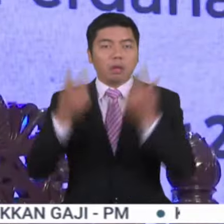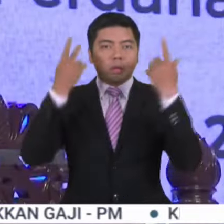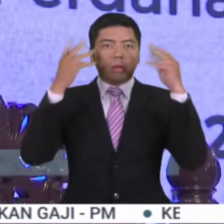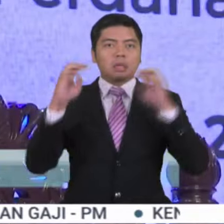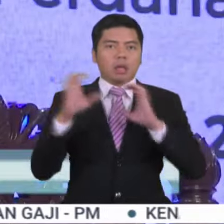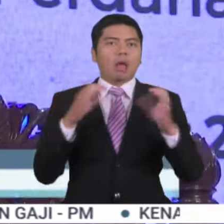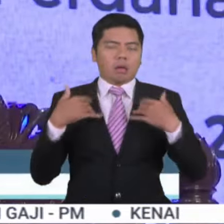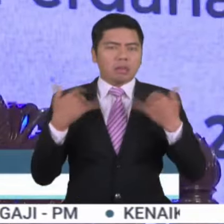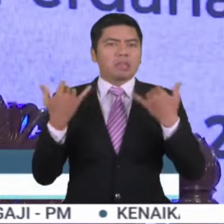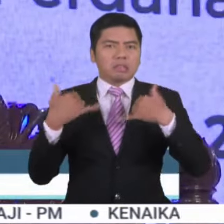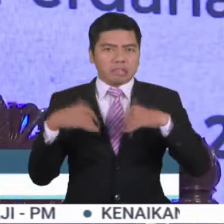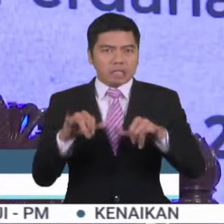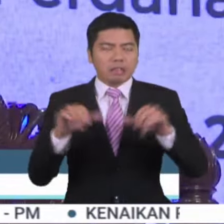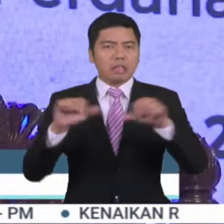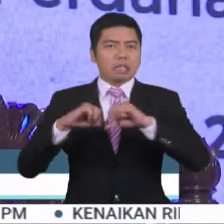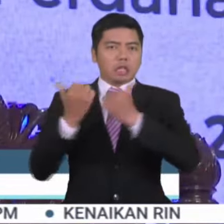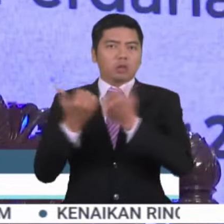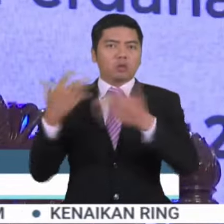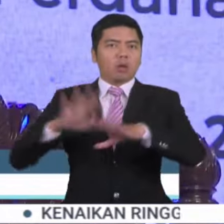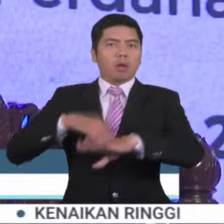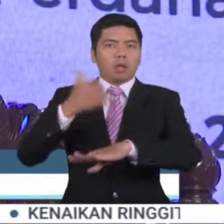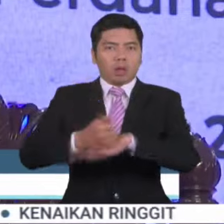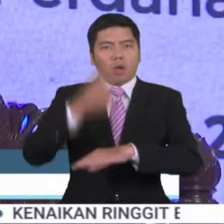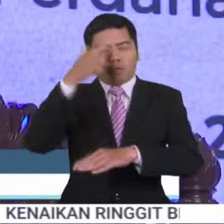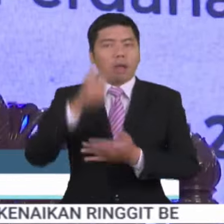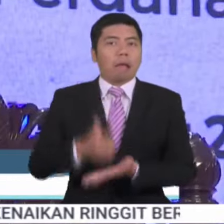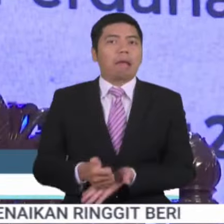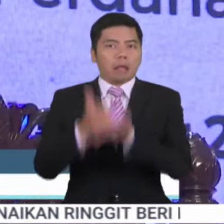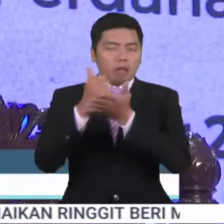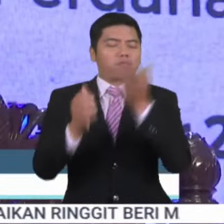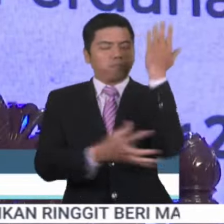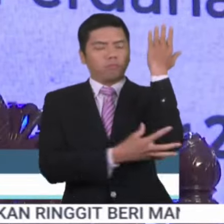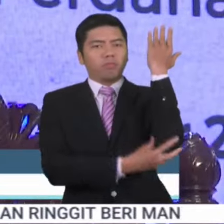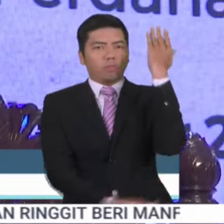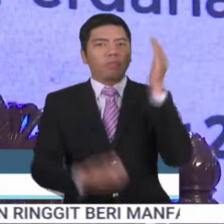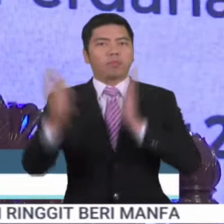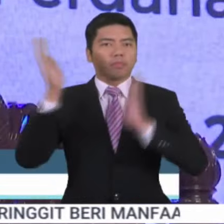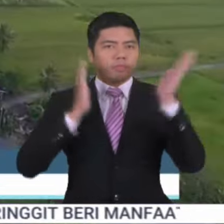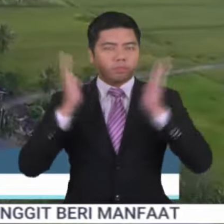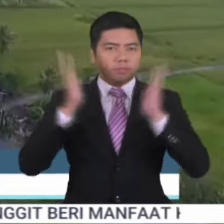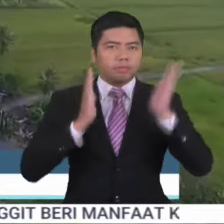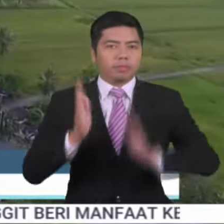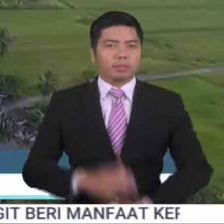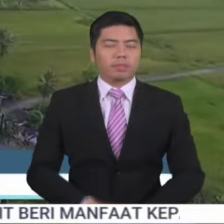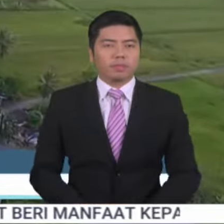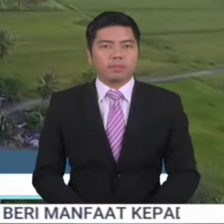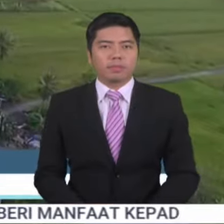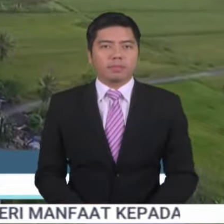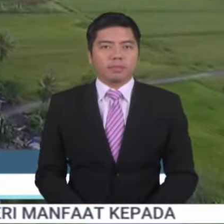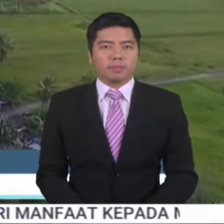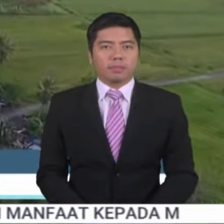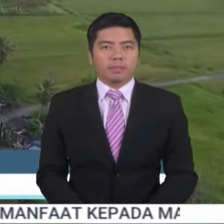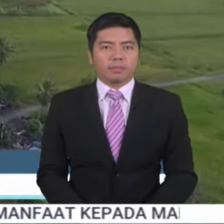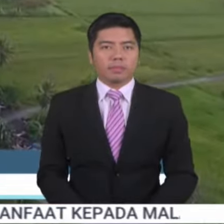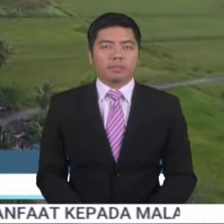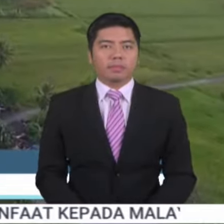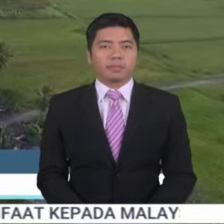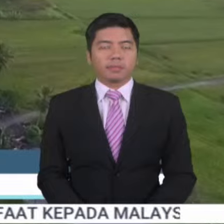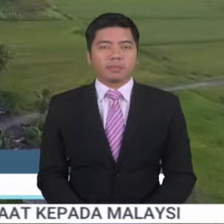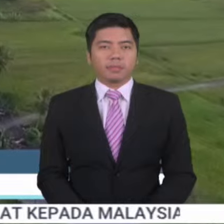terdapat ketirisan agensi yang ditubuhkan bagi membasmi kemiskinan di negara ini.